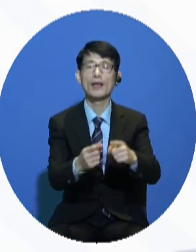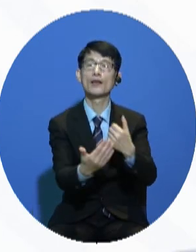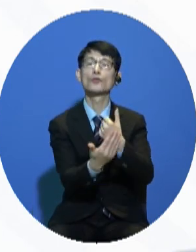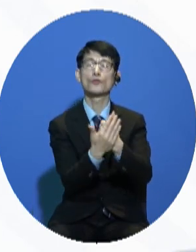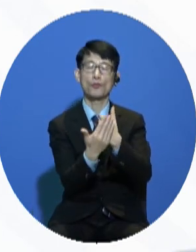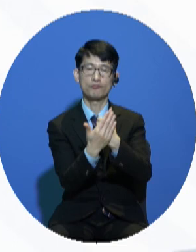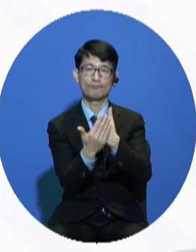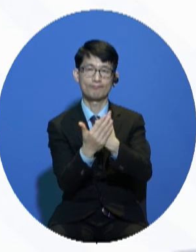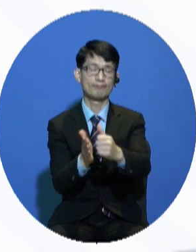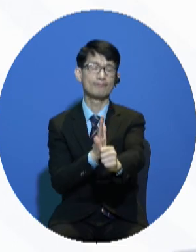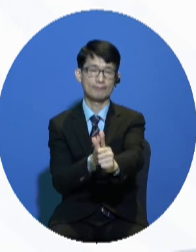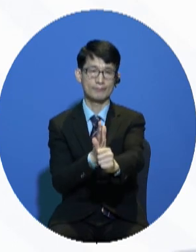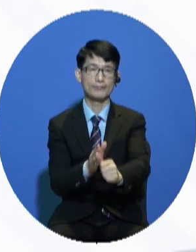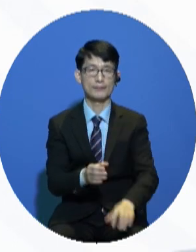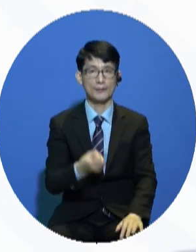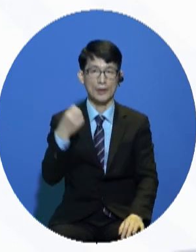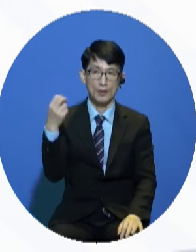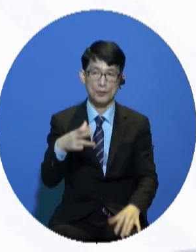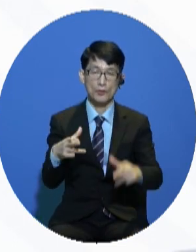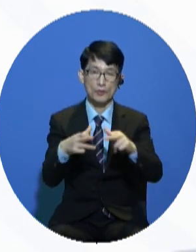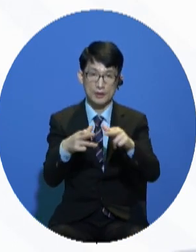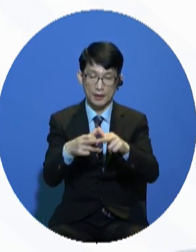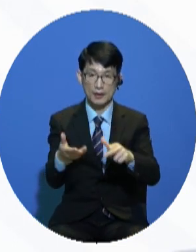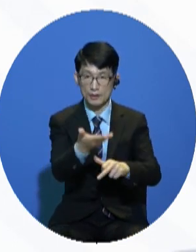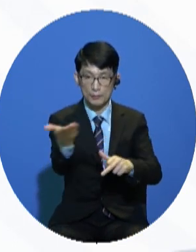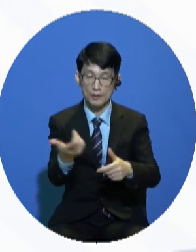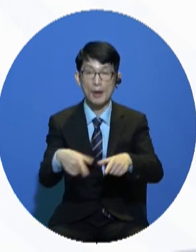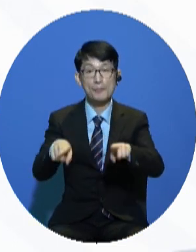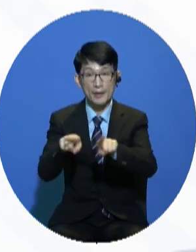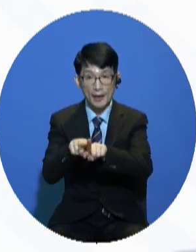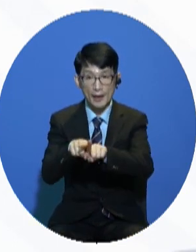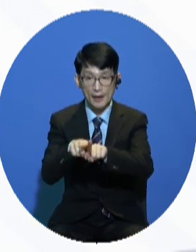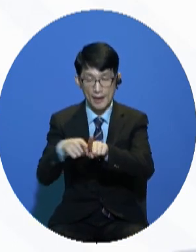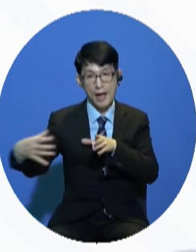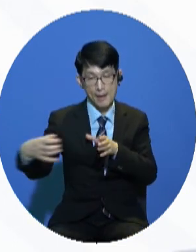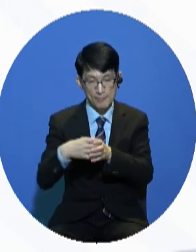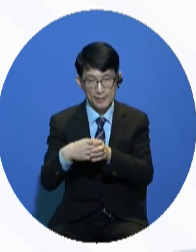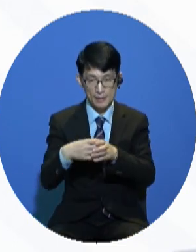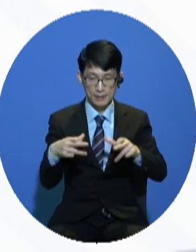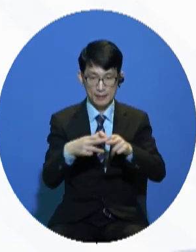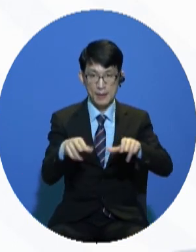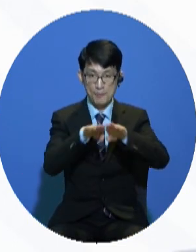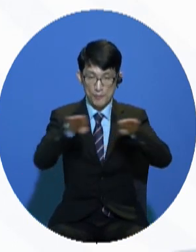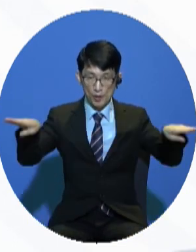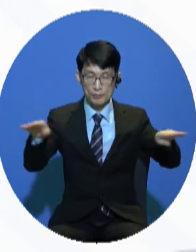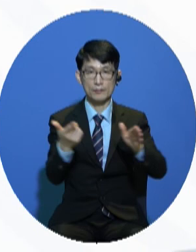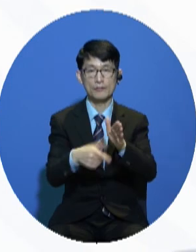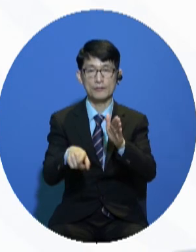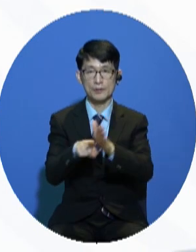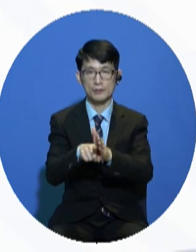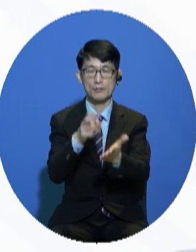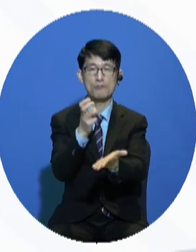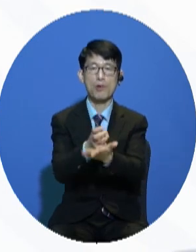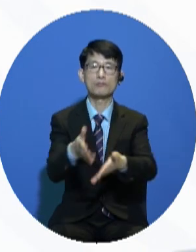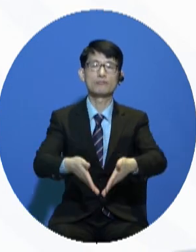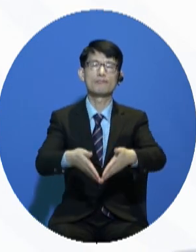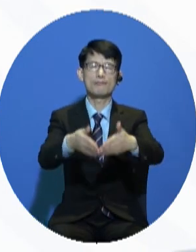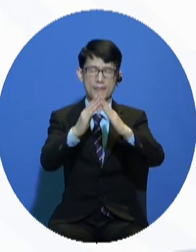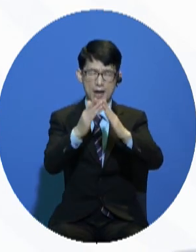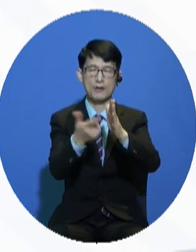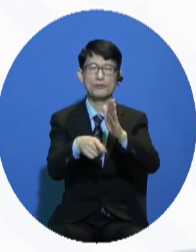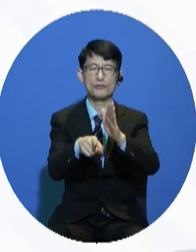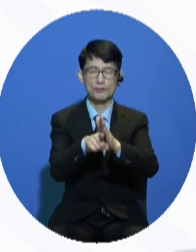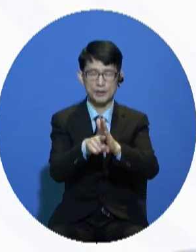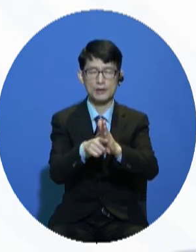좋겠고, 우리 장애계에서도 다 함께 노력해서 실질적인 장애인의 평등을 위한 그런 법률안 제정에